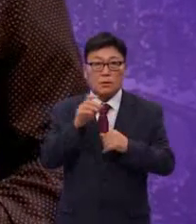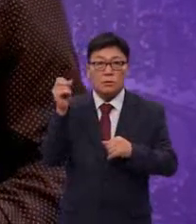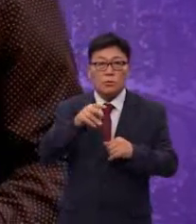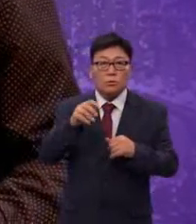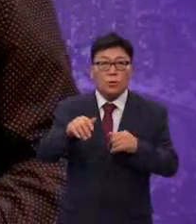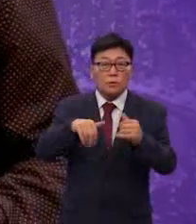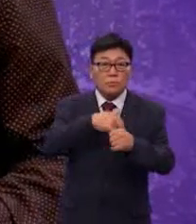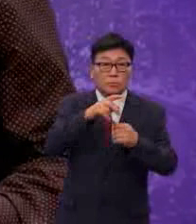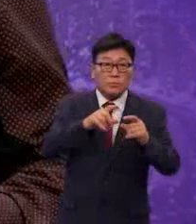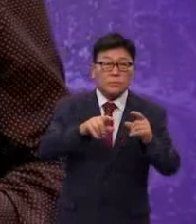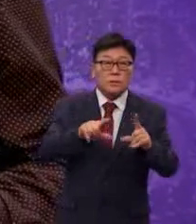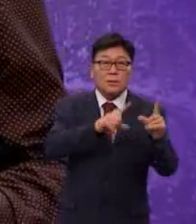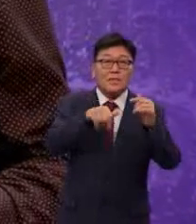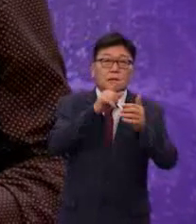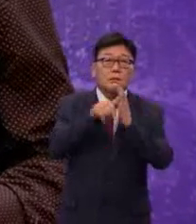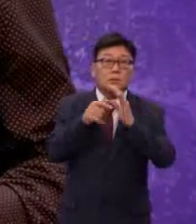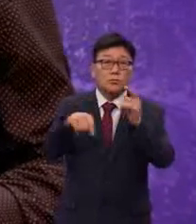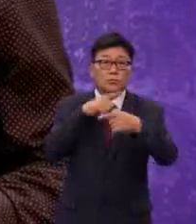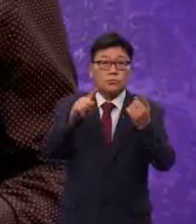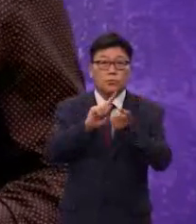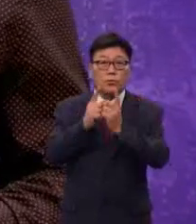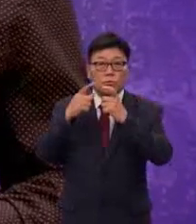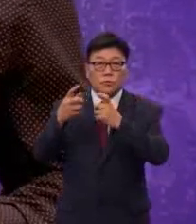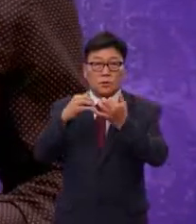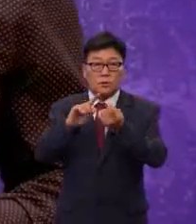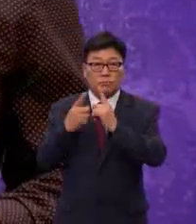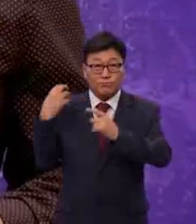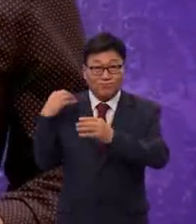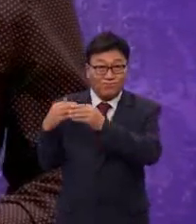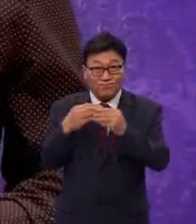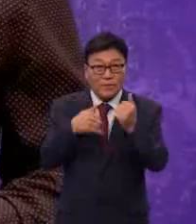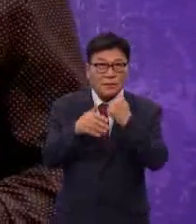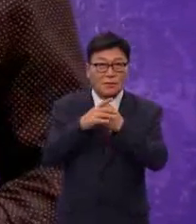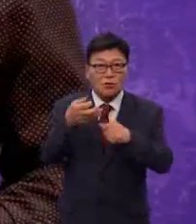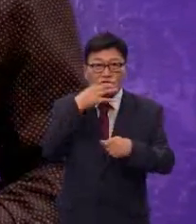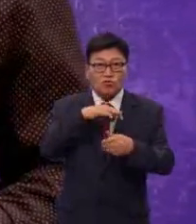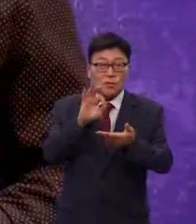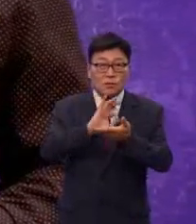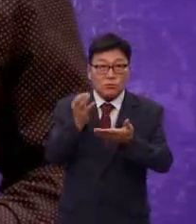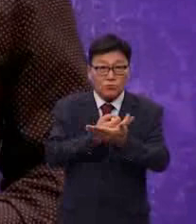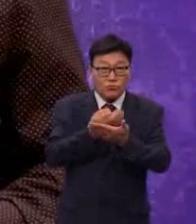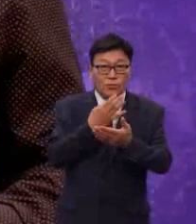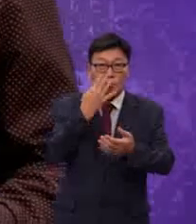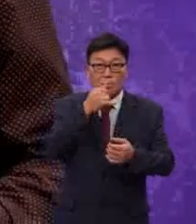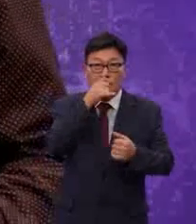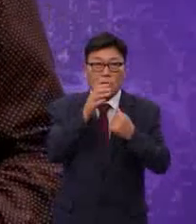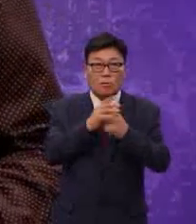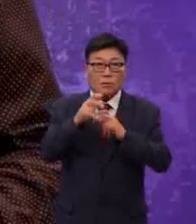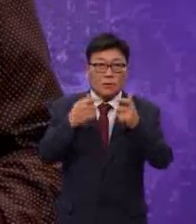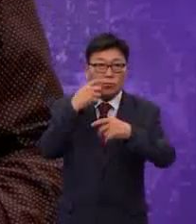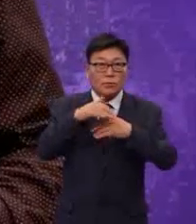또한 거점시설 운영 간 주민의 주도성을 높이고 수익 창출 모델을 구축할 수 있어서 사업 계획 단계부터 중간 지원